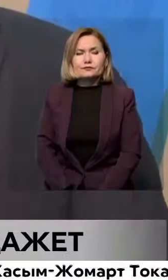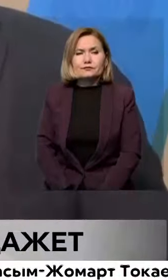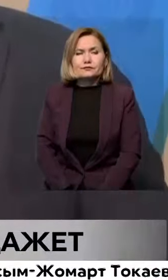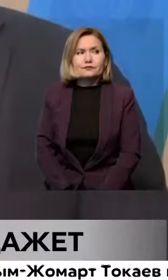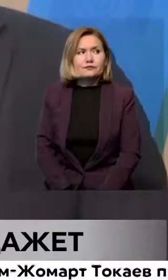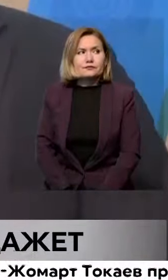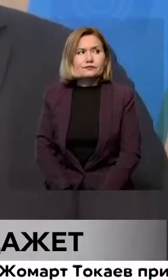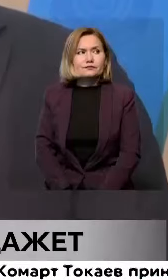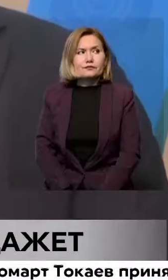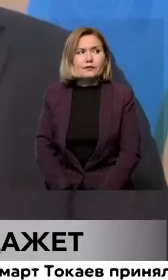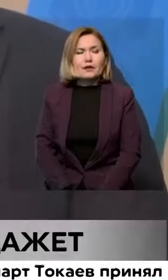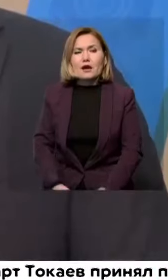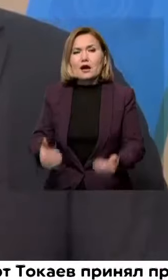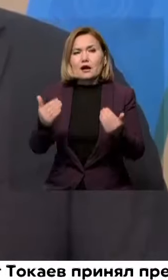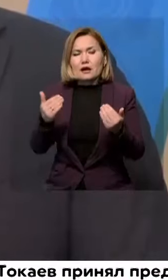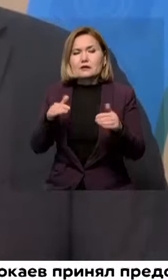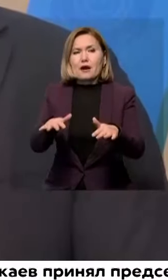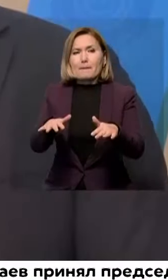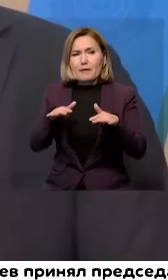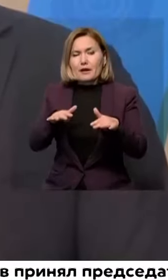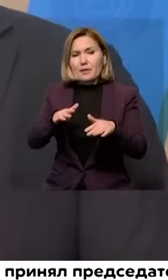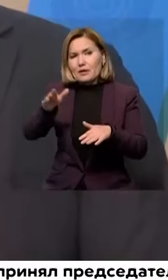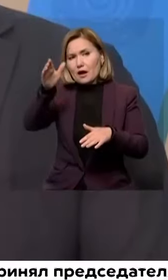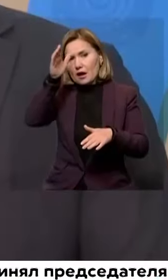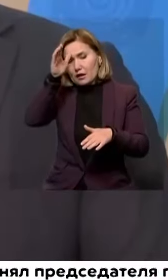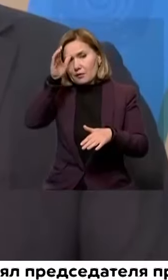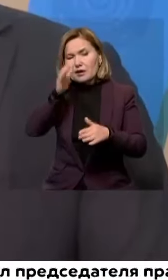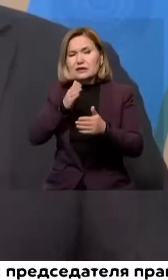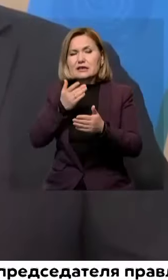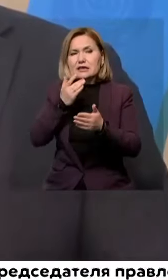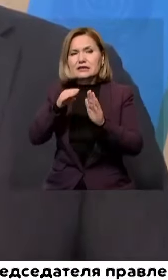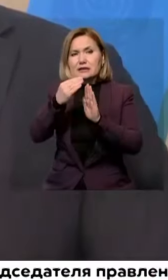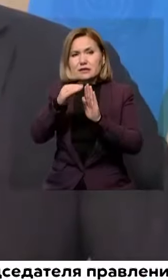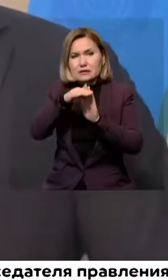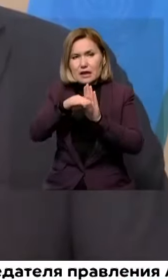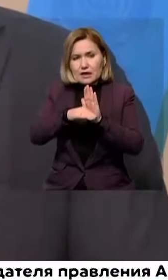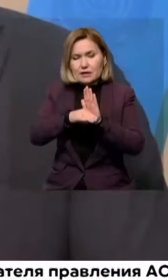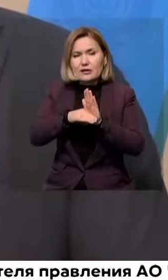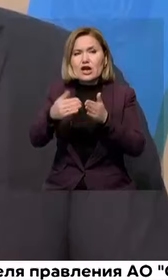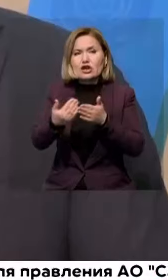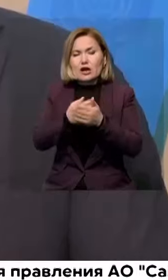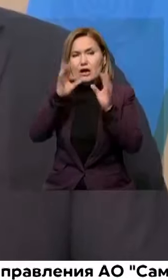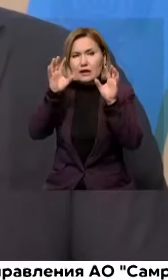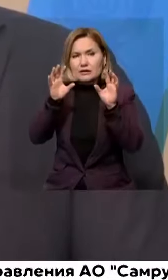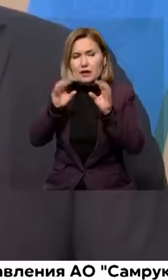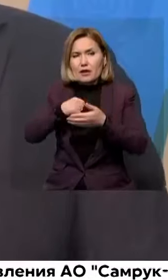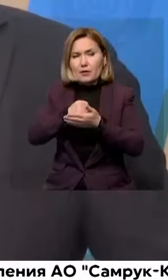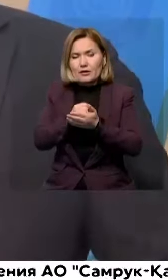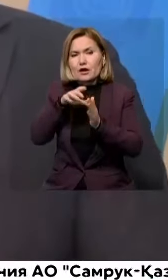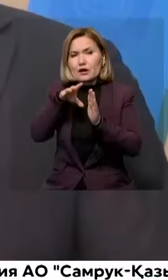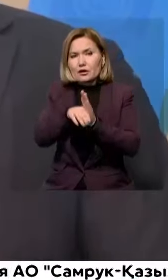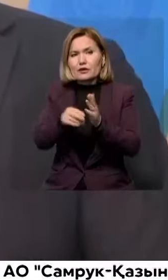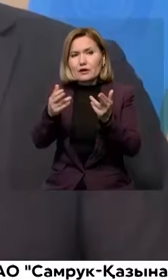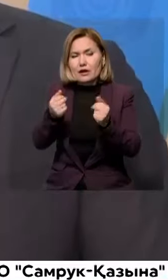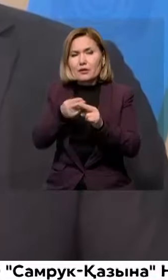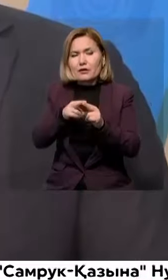Қазір парламентте ғылым және ғылыми саясат туралы жаңа заң қабылданып жатыр. Осыған енгізсе болады деп